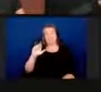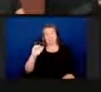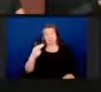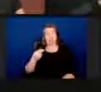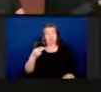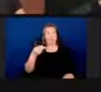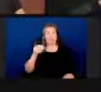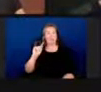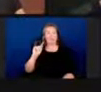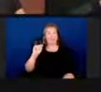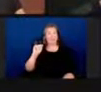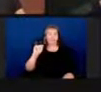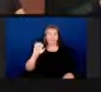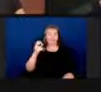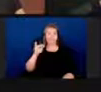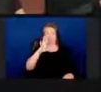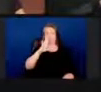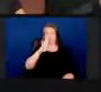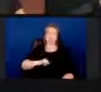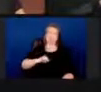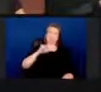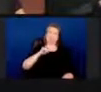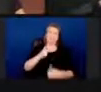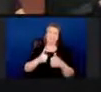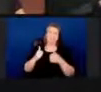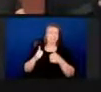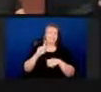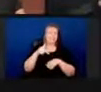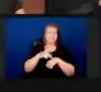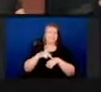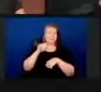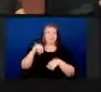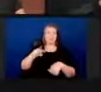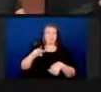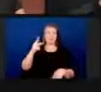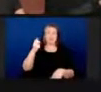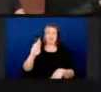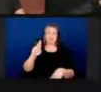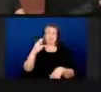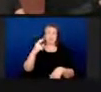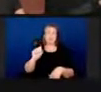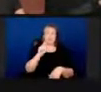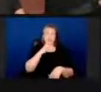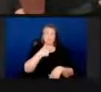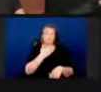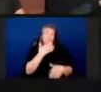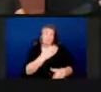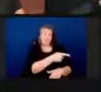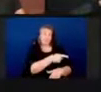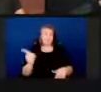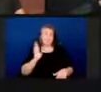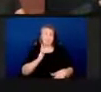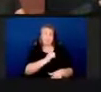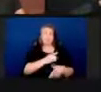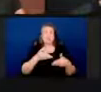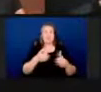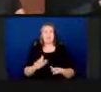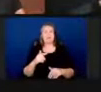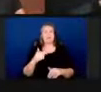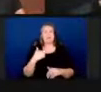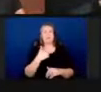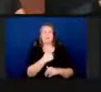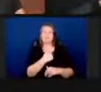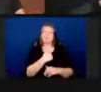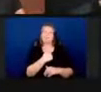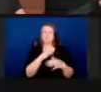Sarah Hitchings. Mimi ndiye mkuu wa Hagner High School, shule ya upili ya Hagner.